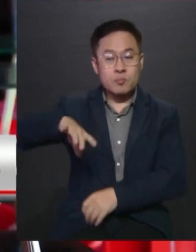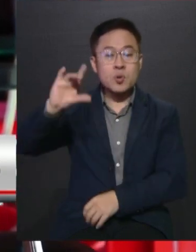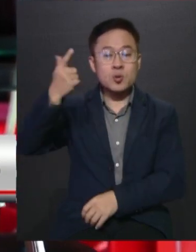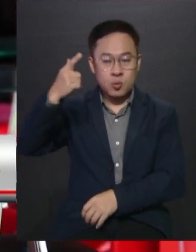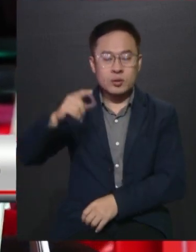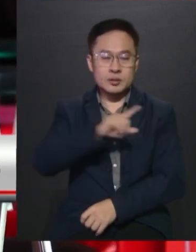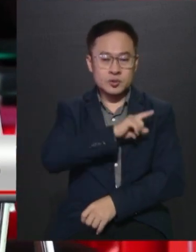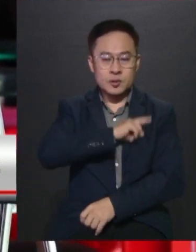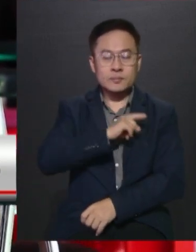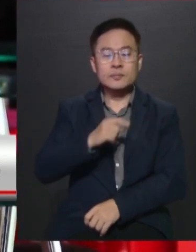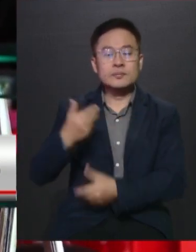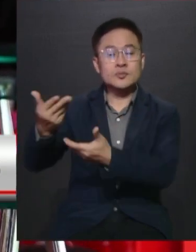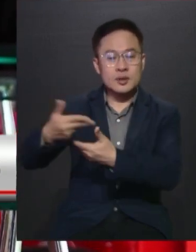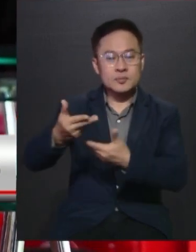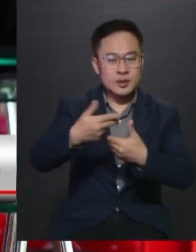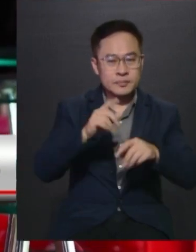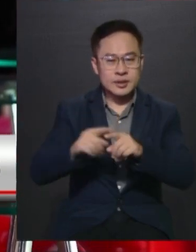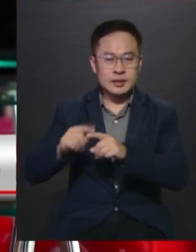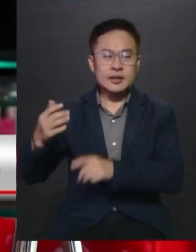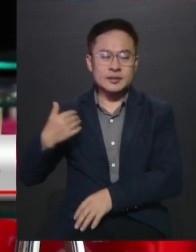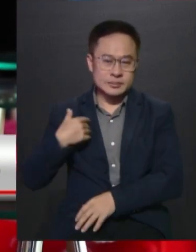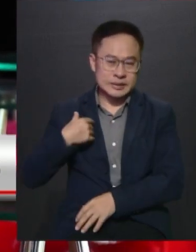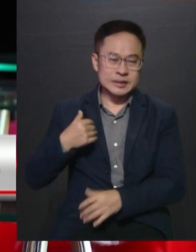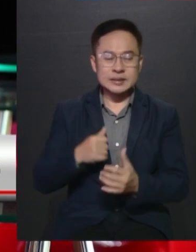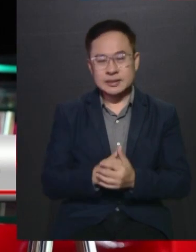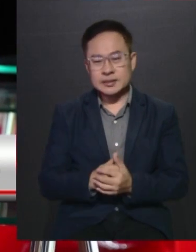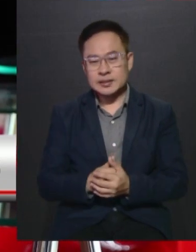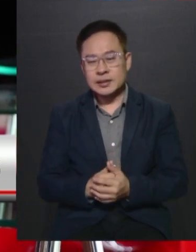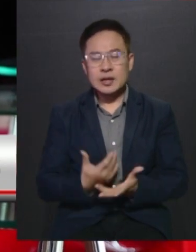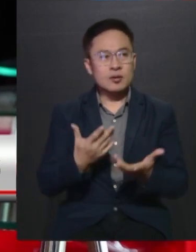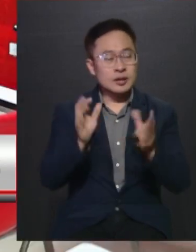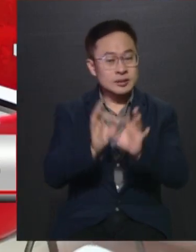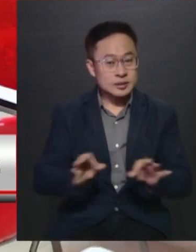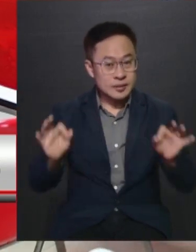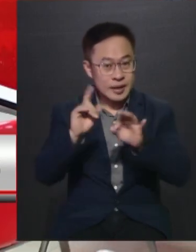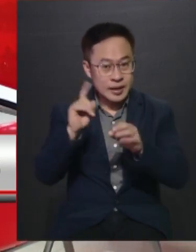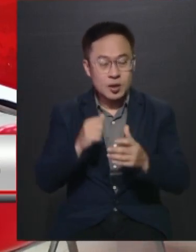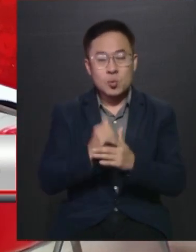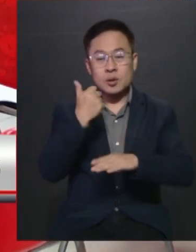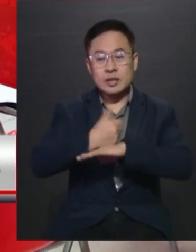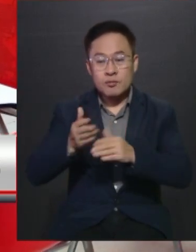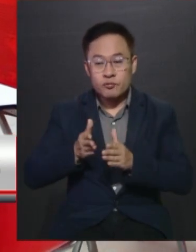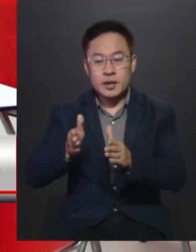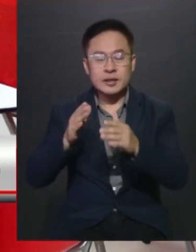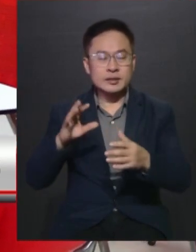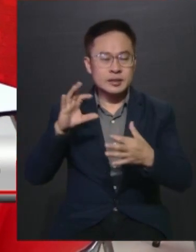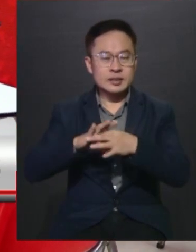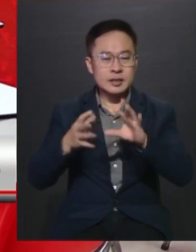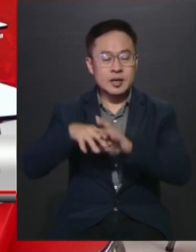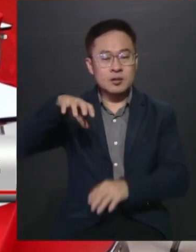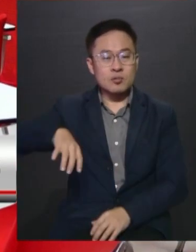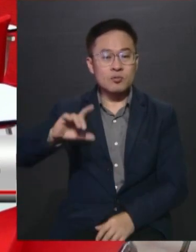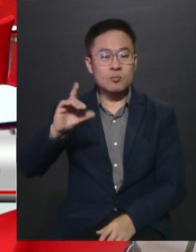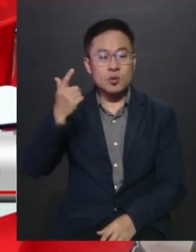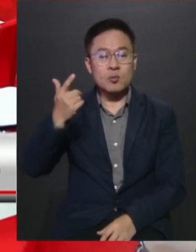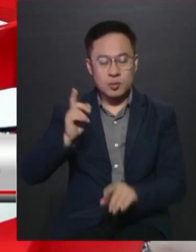ต็ดคุณวิลักษ์โหลทองประธานสโมสรแล้วก็รวมไปถึงคุณรณฤทธิ์ซื่อวาจาผู้อำนวยการสโมสรคุณขติย